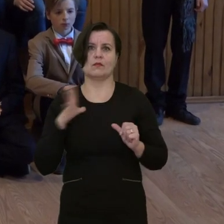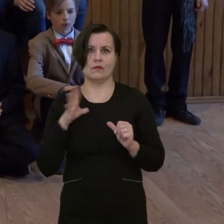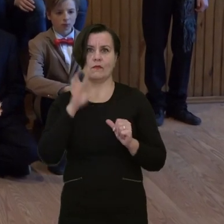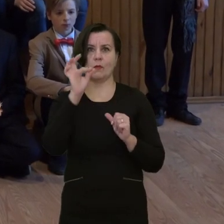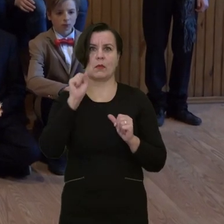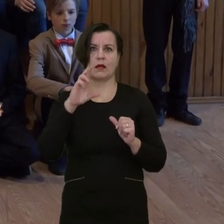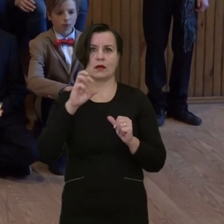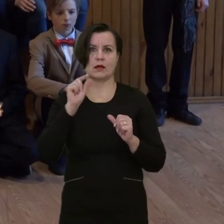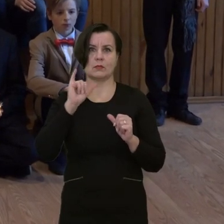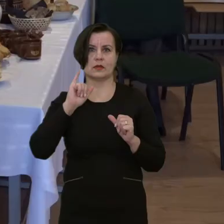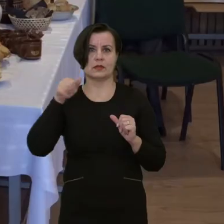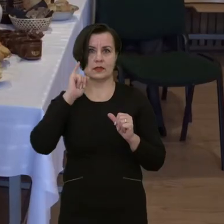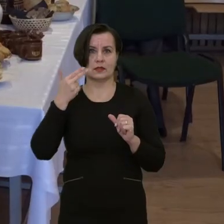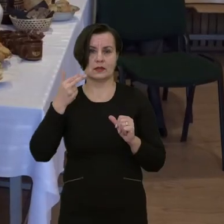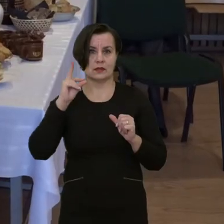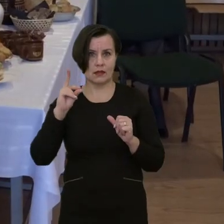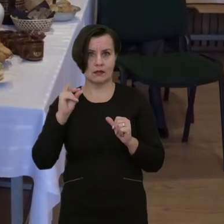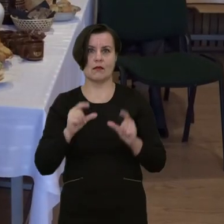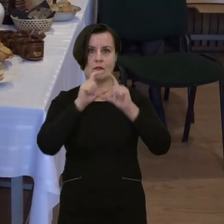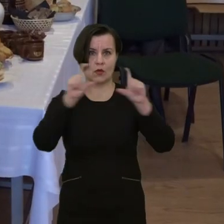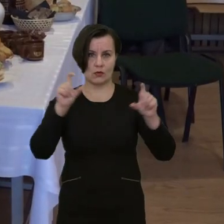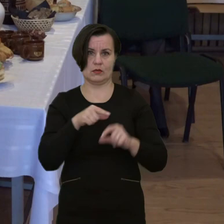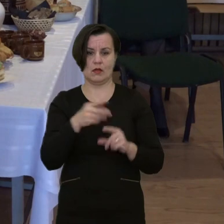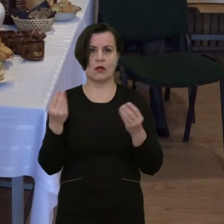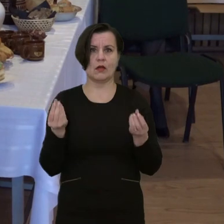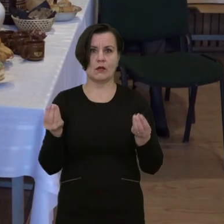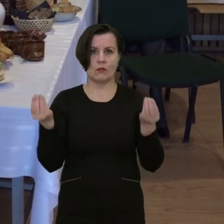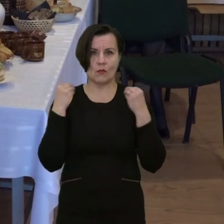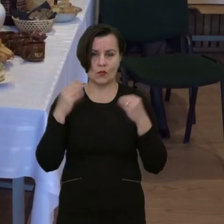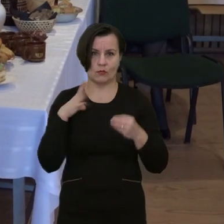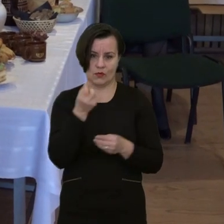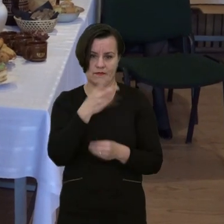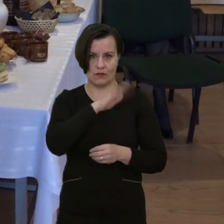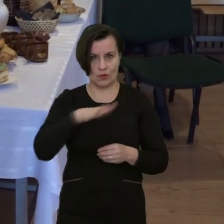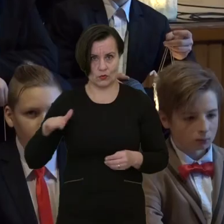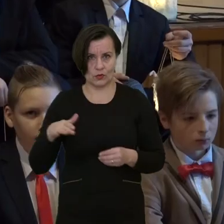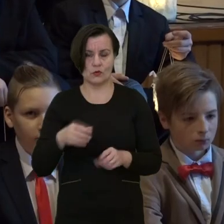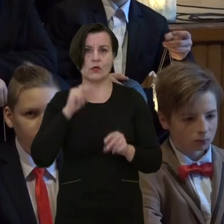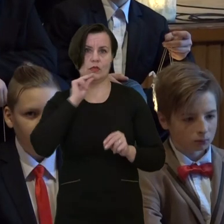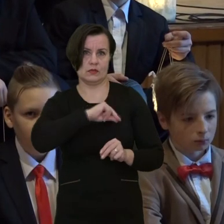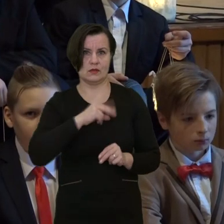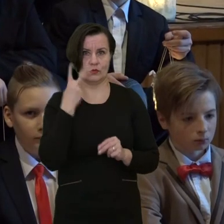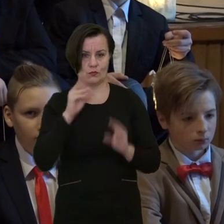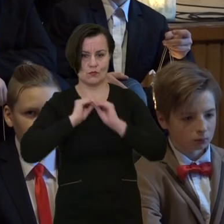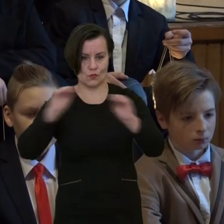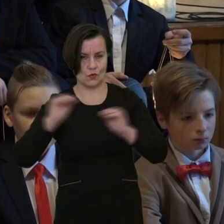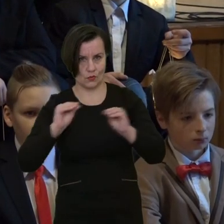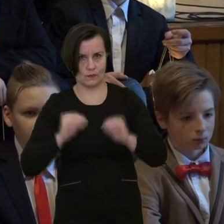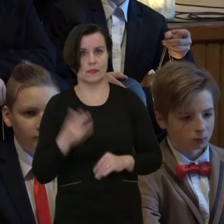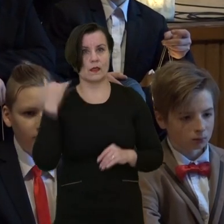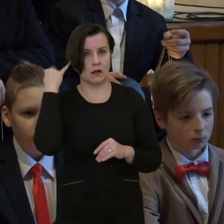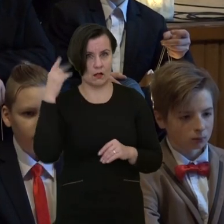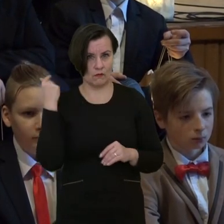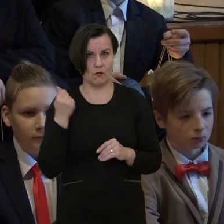parapijinė mokykla, kurioje mokosi 12 mokinių ir dirba 2 mokytojai. Tai manau, kad